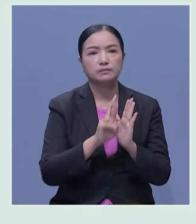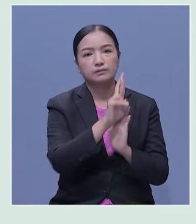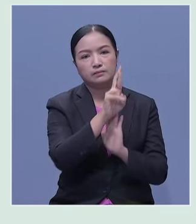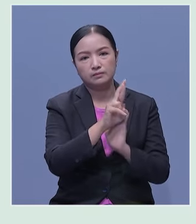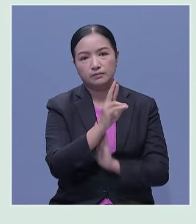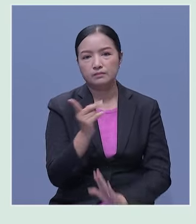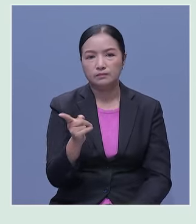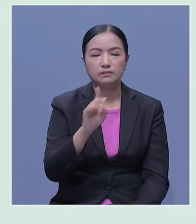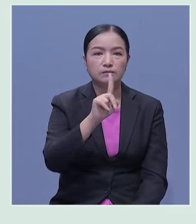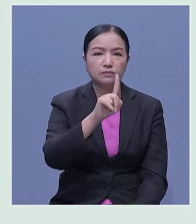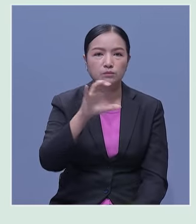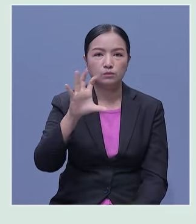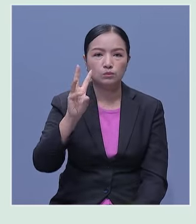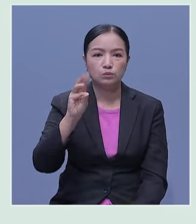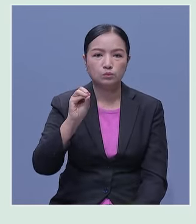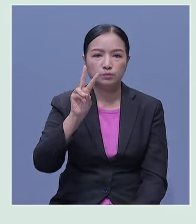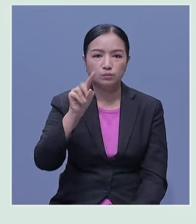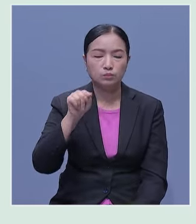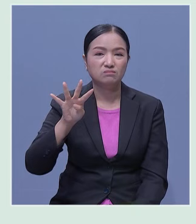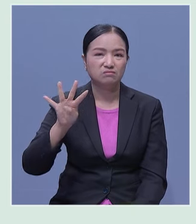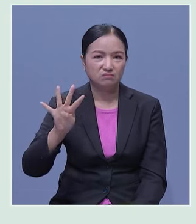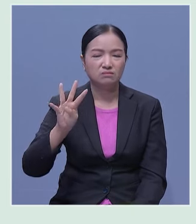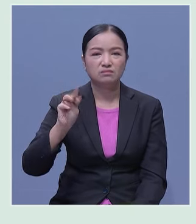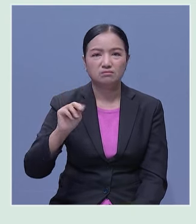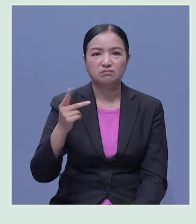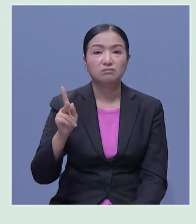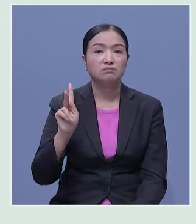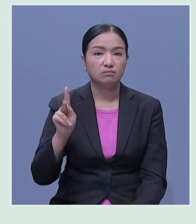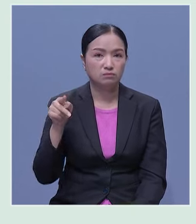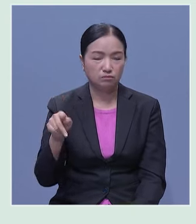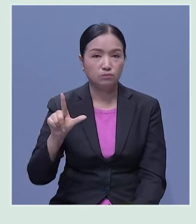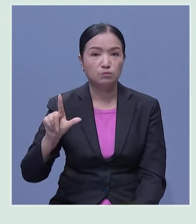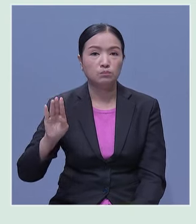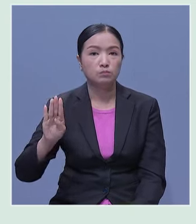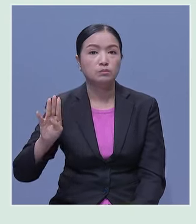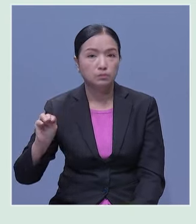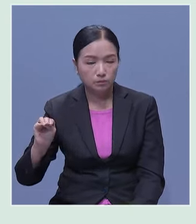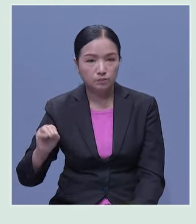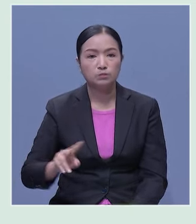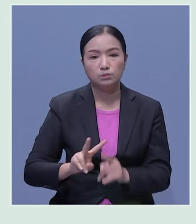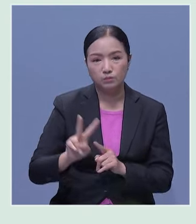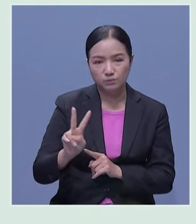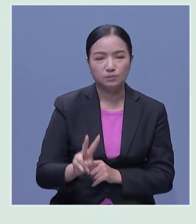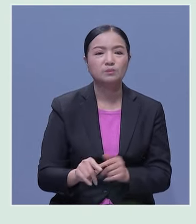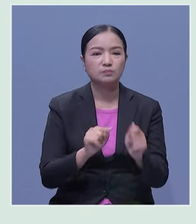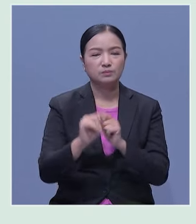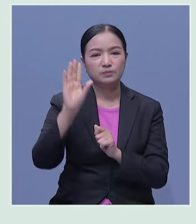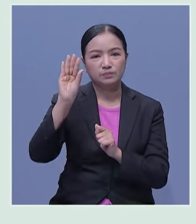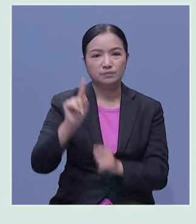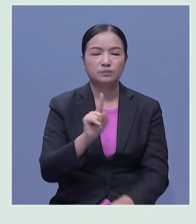ค่ะ 162.4 ไมโครกรัมต่อลูกบาศก์เมตรรองลงมาก็คืออำเภอเชียงดาวจังหวัดเชียงใ